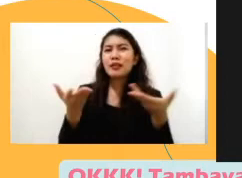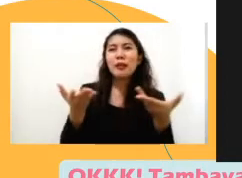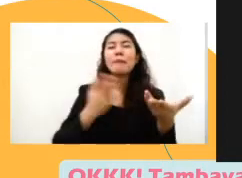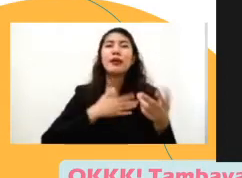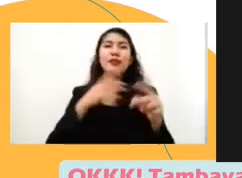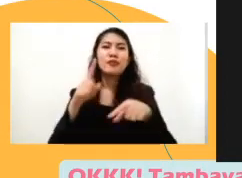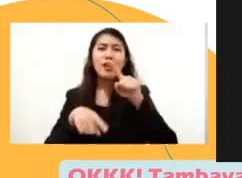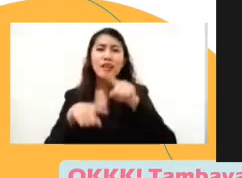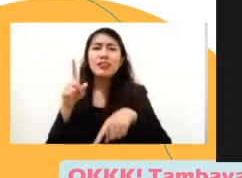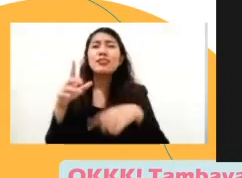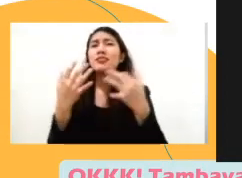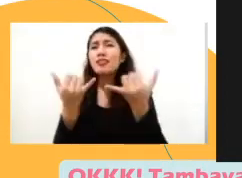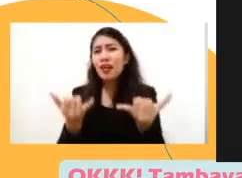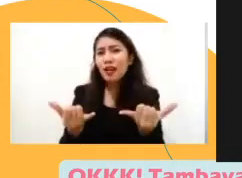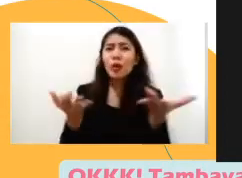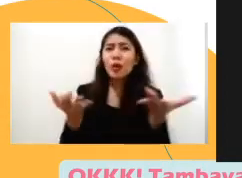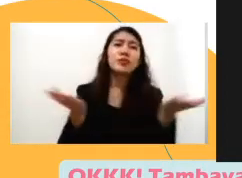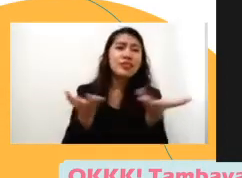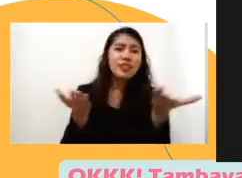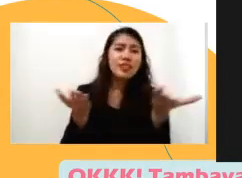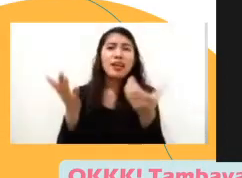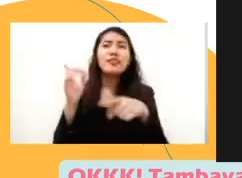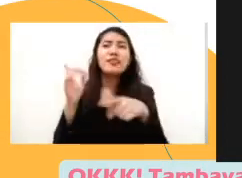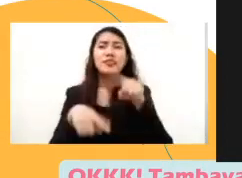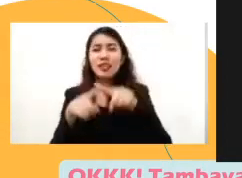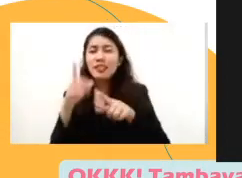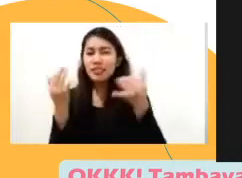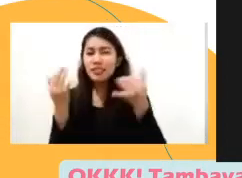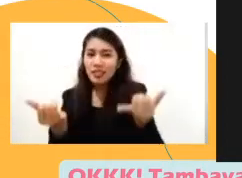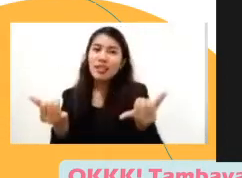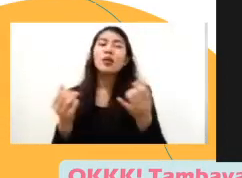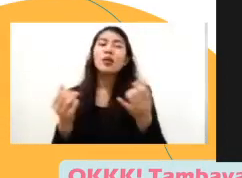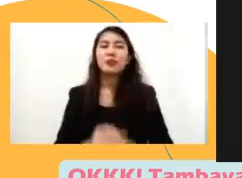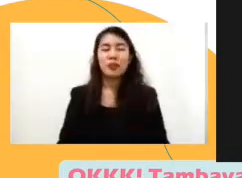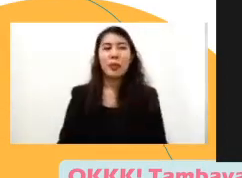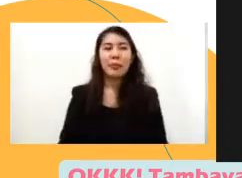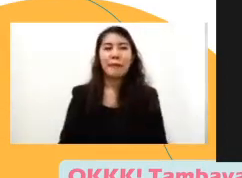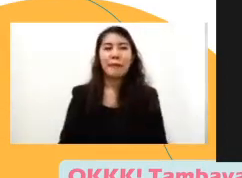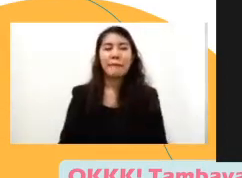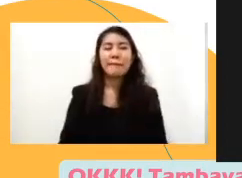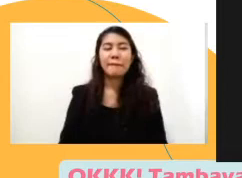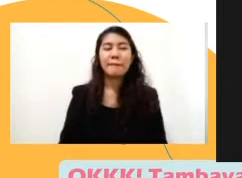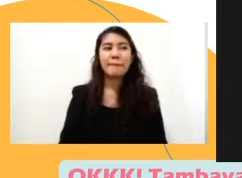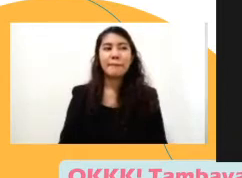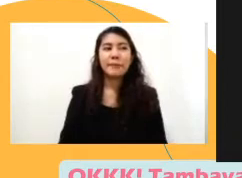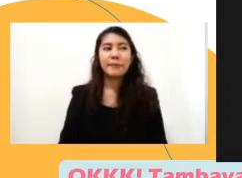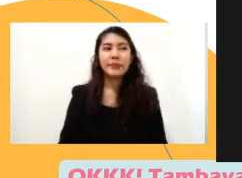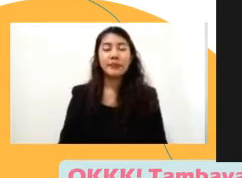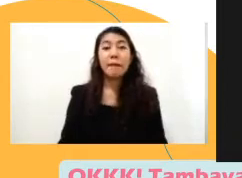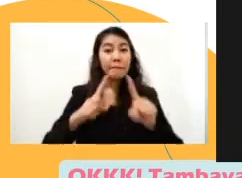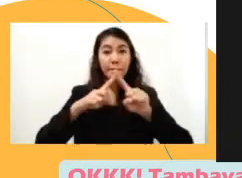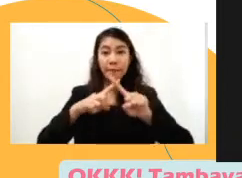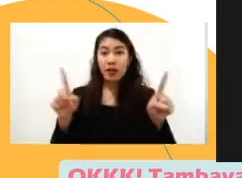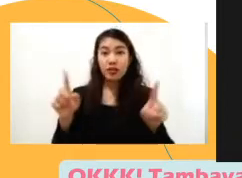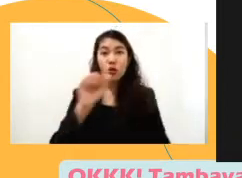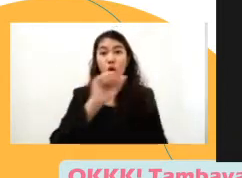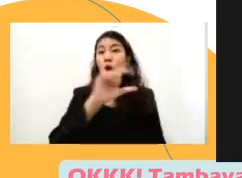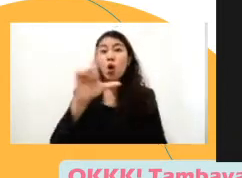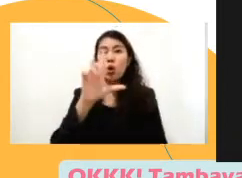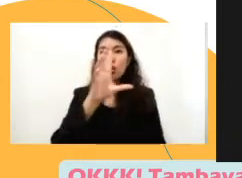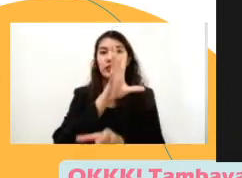Yan. Sana alam ba ng mga not necessarily come participants yung, natin. Pero lahat ng may kinalaman